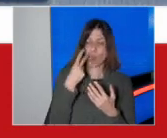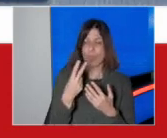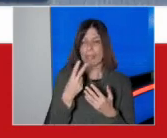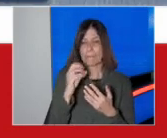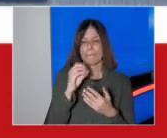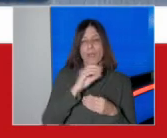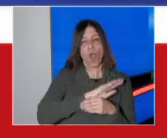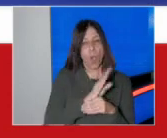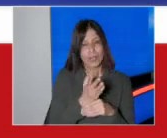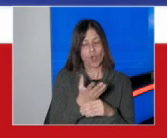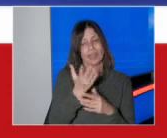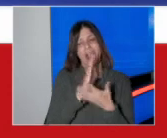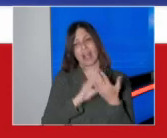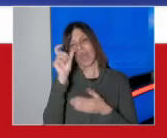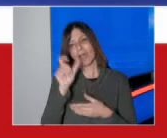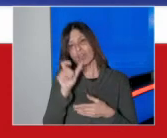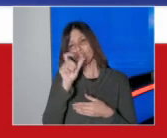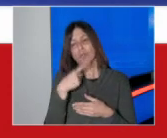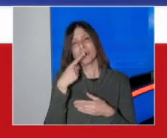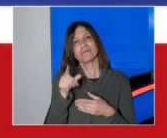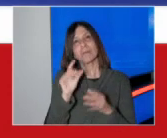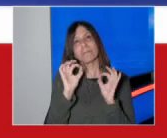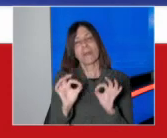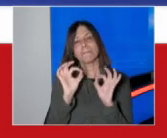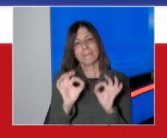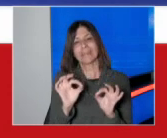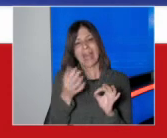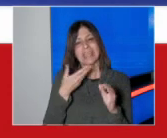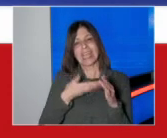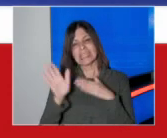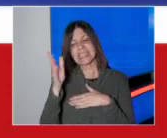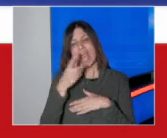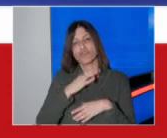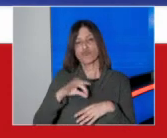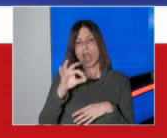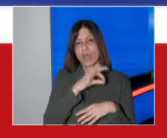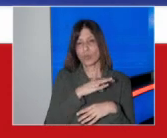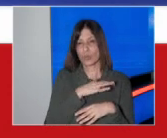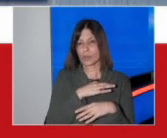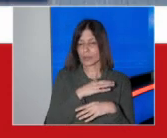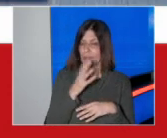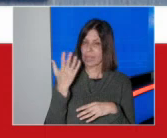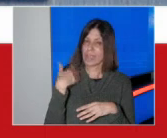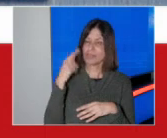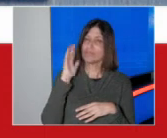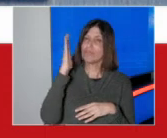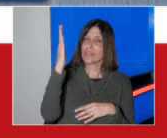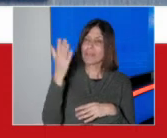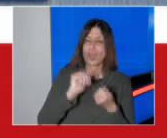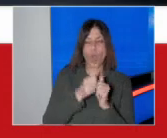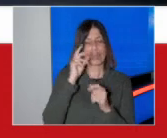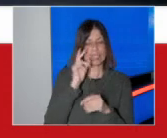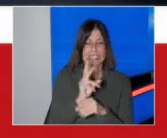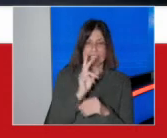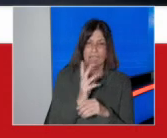האומיקרון, חלק מהאנשים אומרים שזה באמת אולי היציאה שלנו. היית מתנבא או נזהר